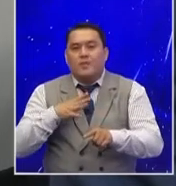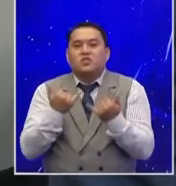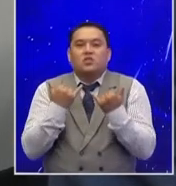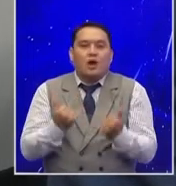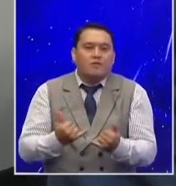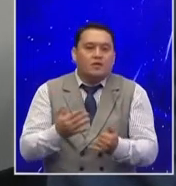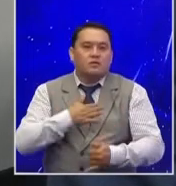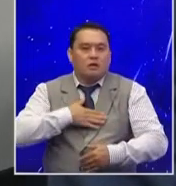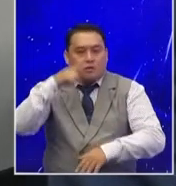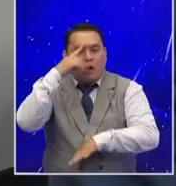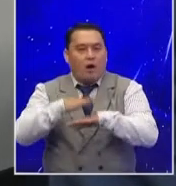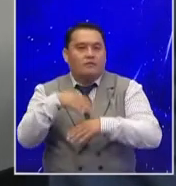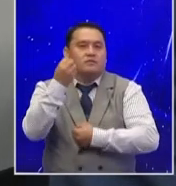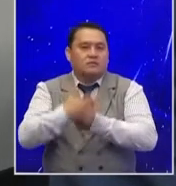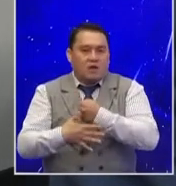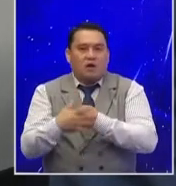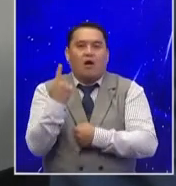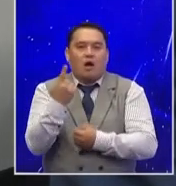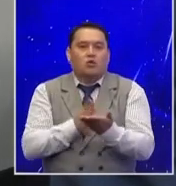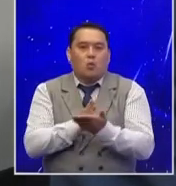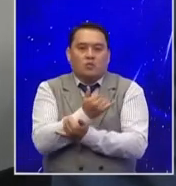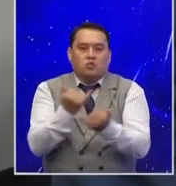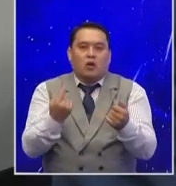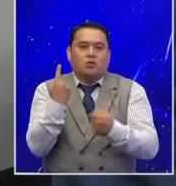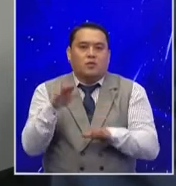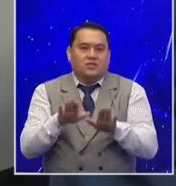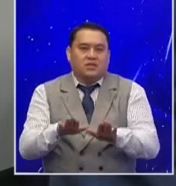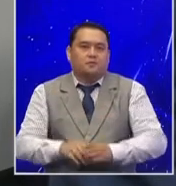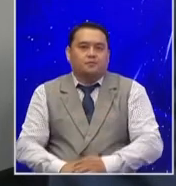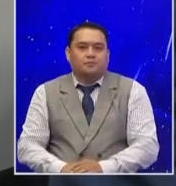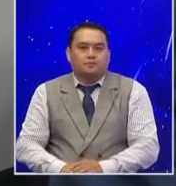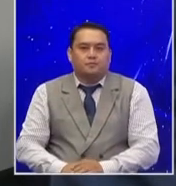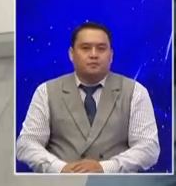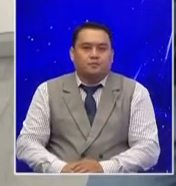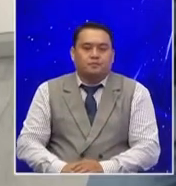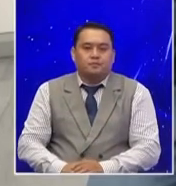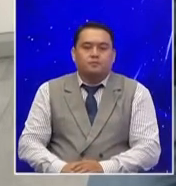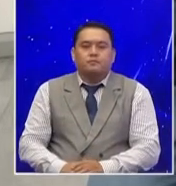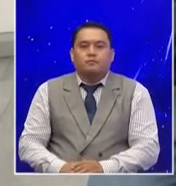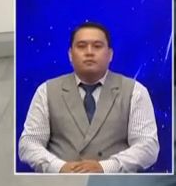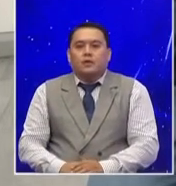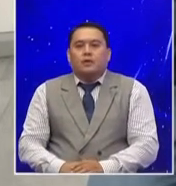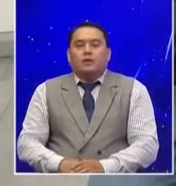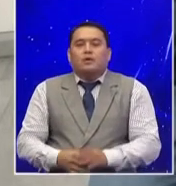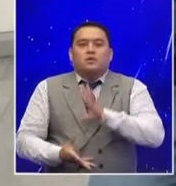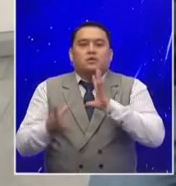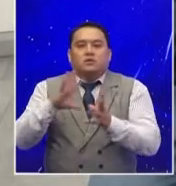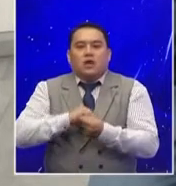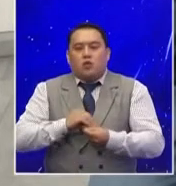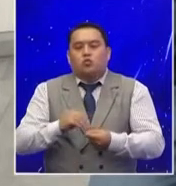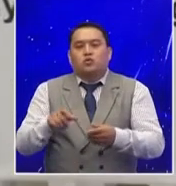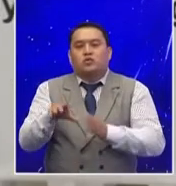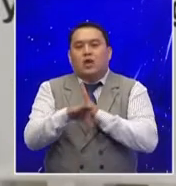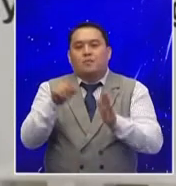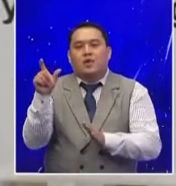Теперь же наш сервисный акимат централизован, и все виды услуг отныне доступны в одном помещении. Резюмируя поездку, руководитель департамента